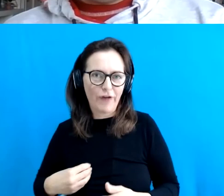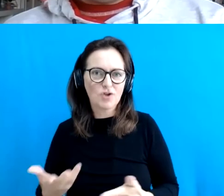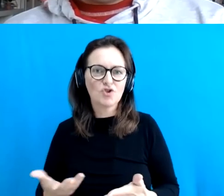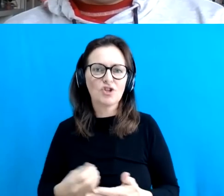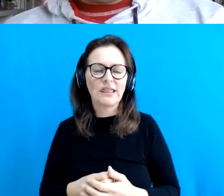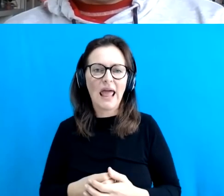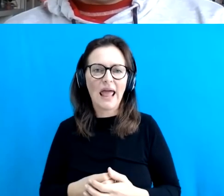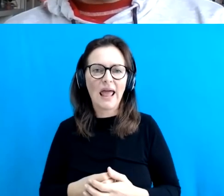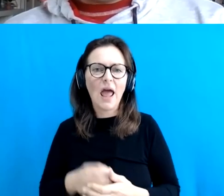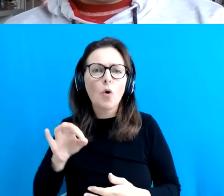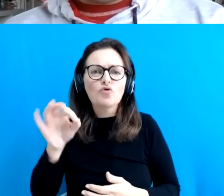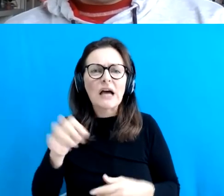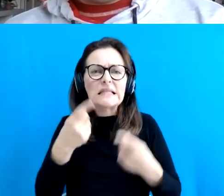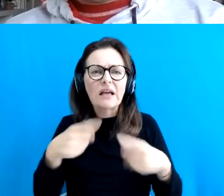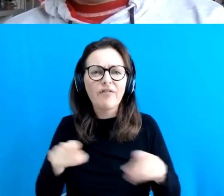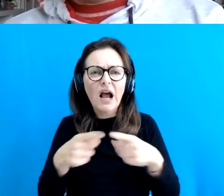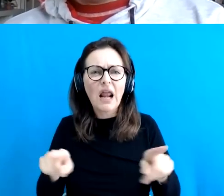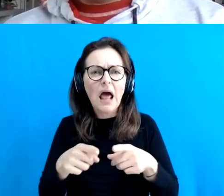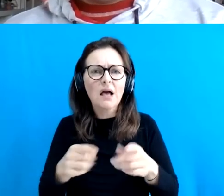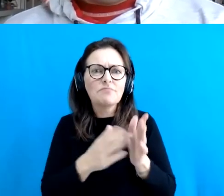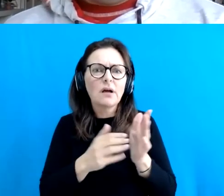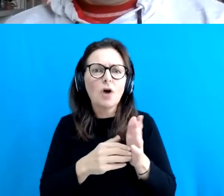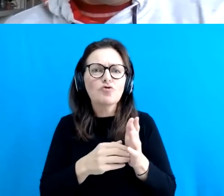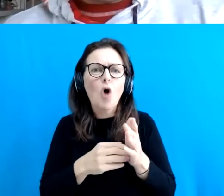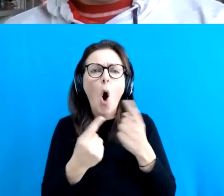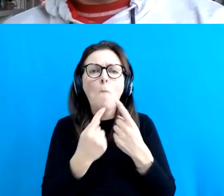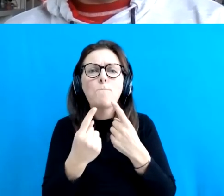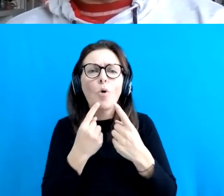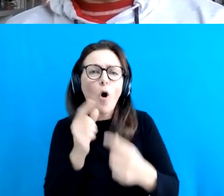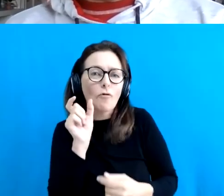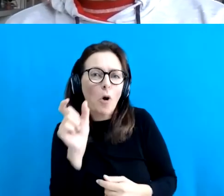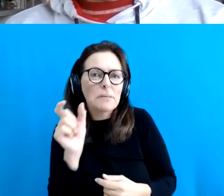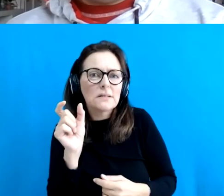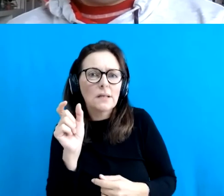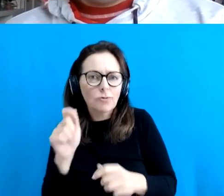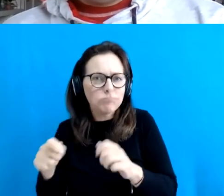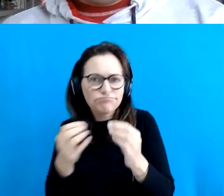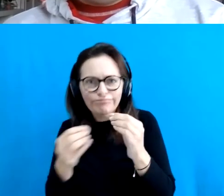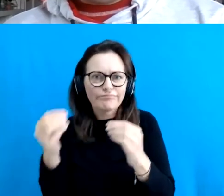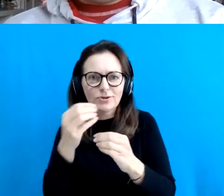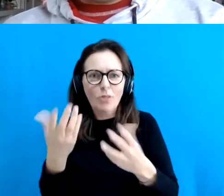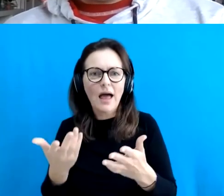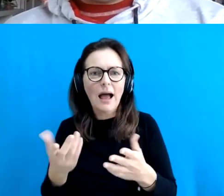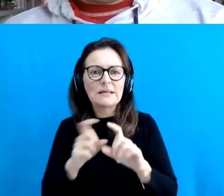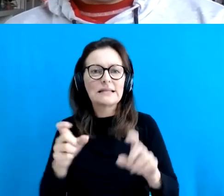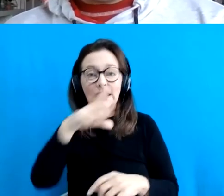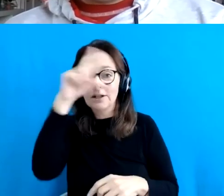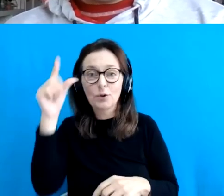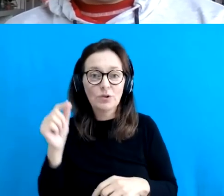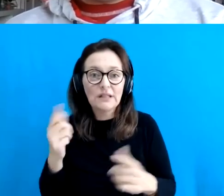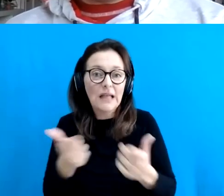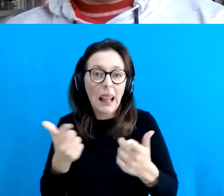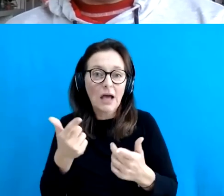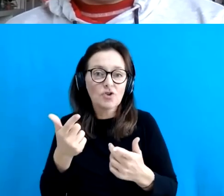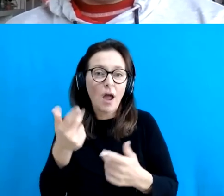glasbi tudi kakšno pogovorno vsekam v besedilih, ne, zaradi ljudi, da kakšno stvar lažje